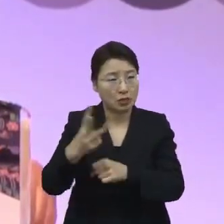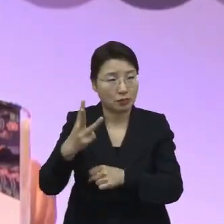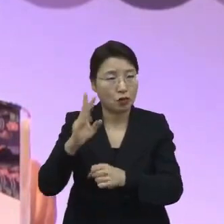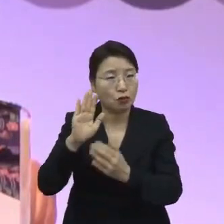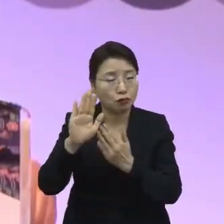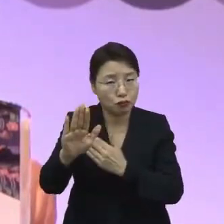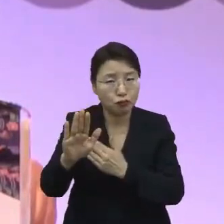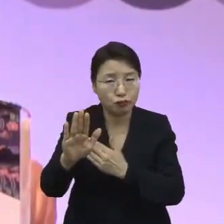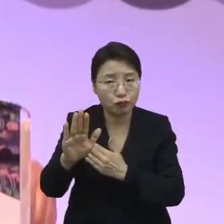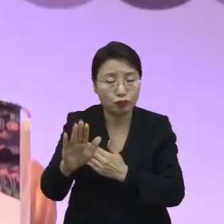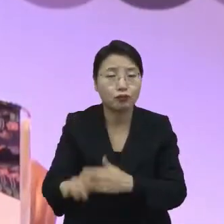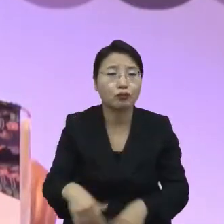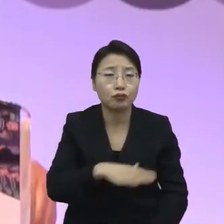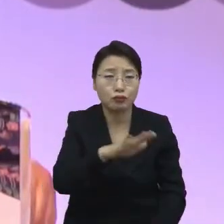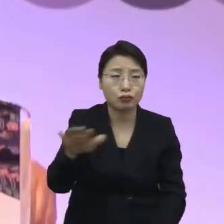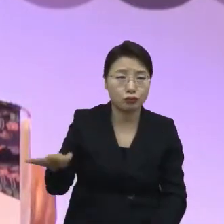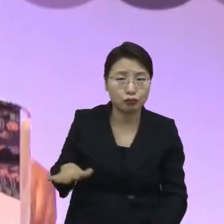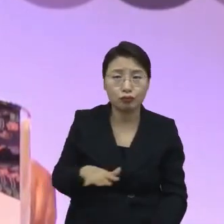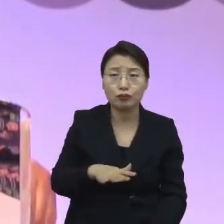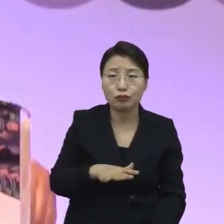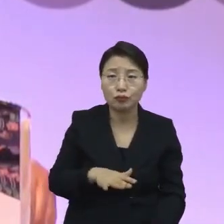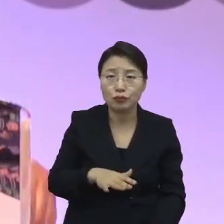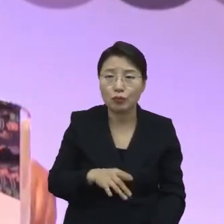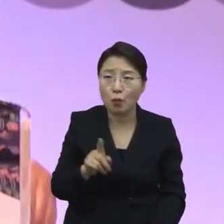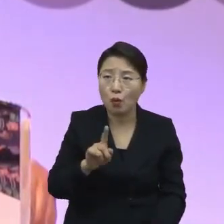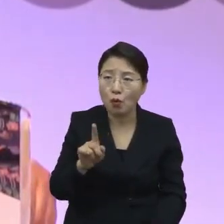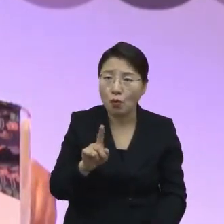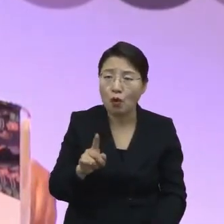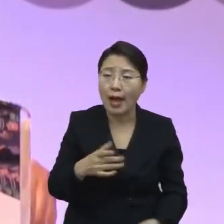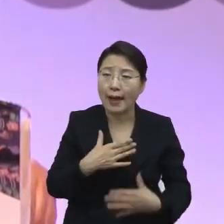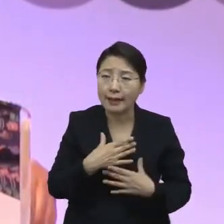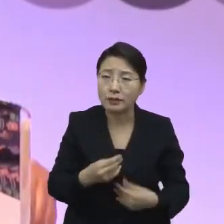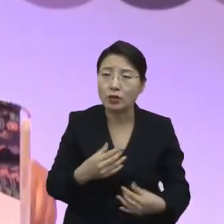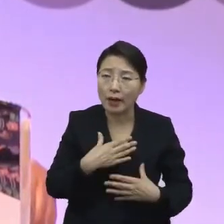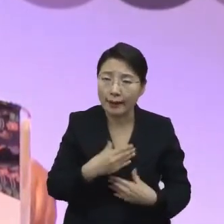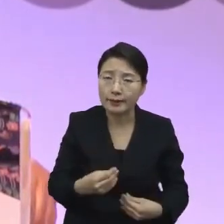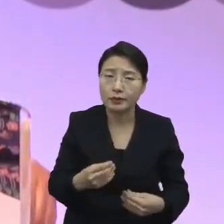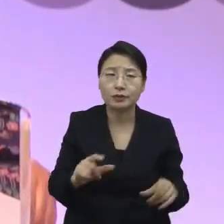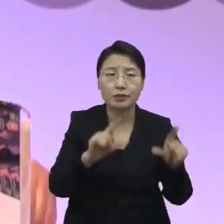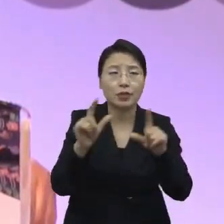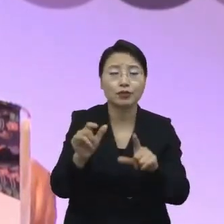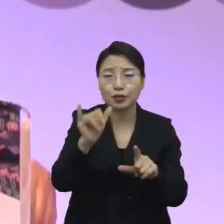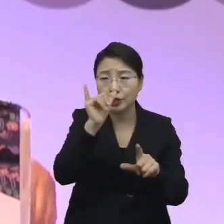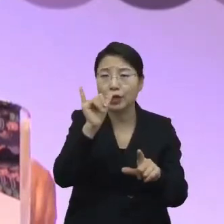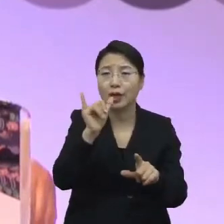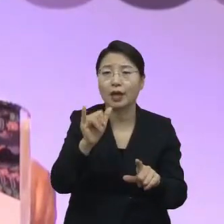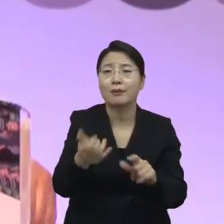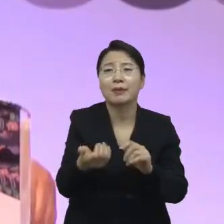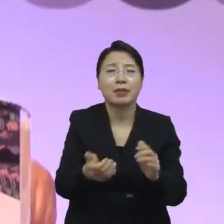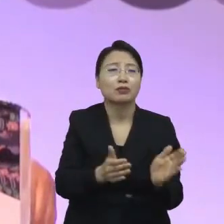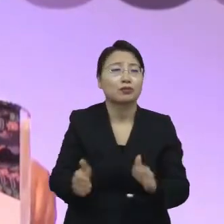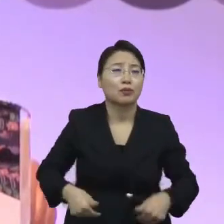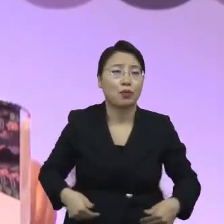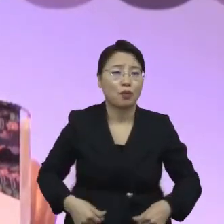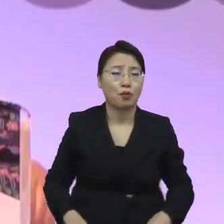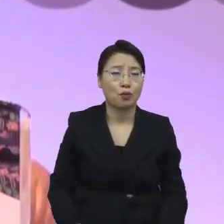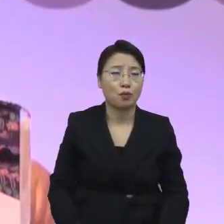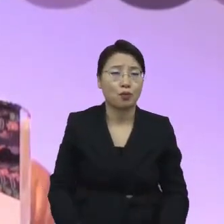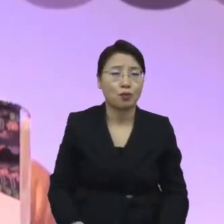후에 우리 모두가 어느 정도 안전망을 갖추고 일상생활을 해내갈 수 있습니다.